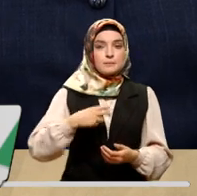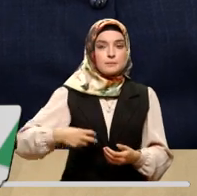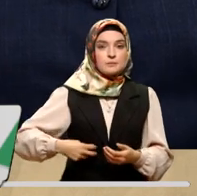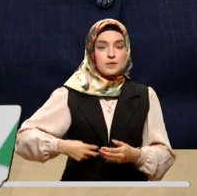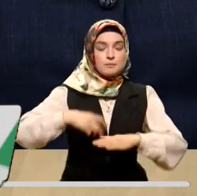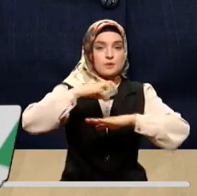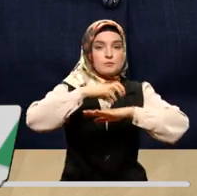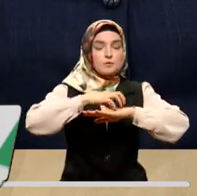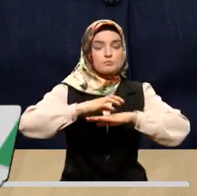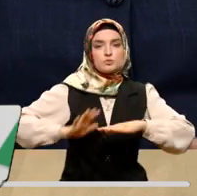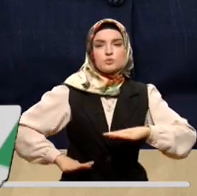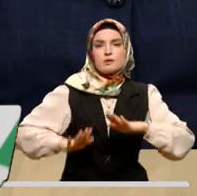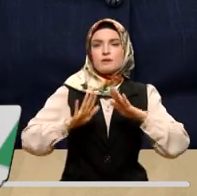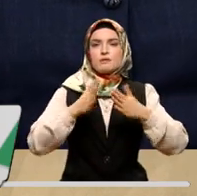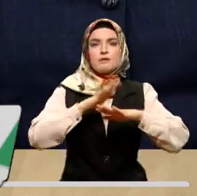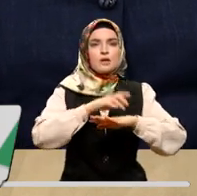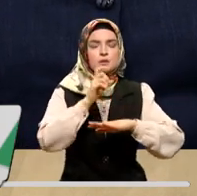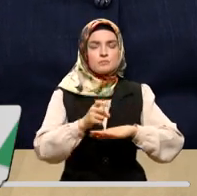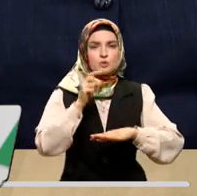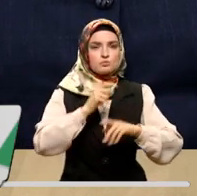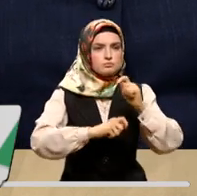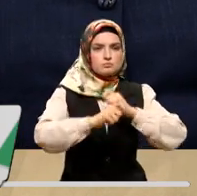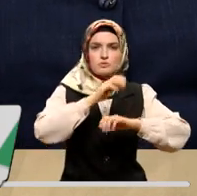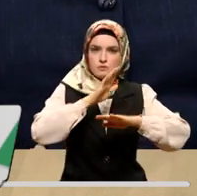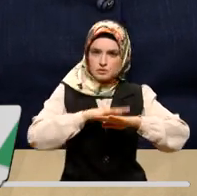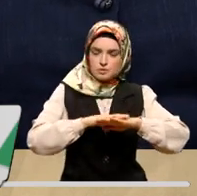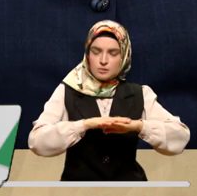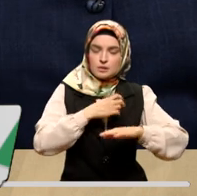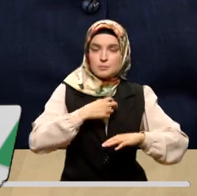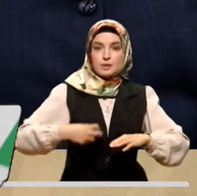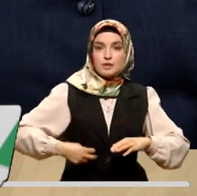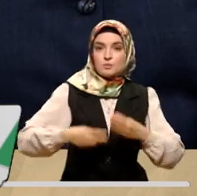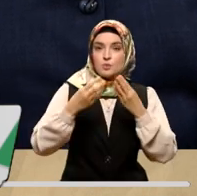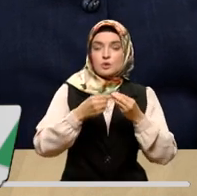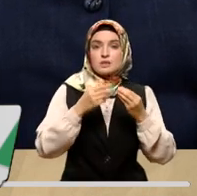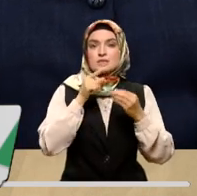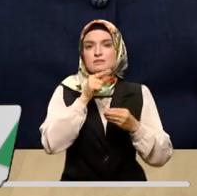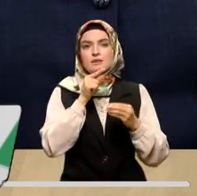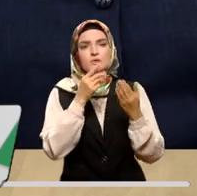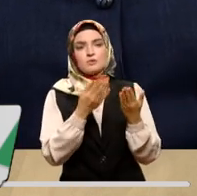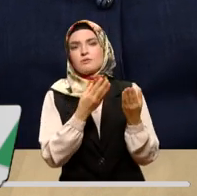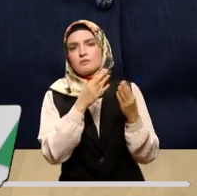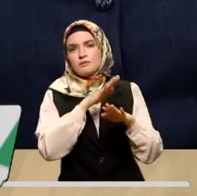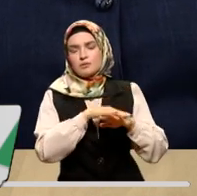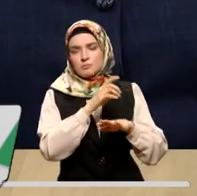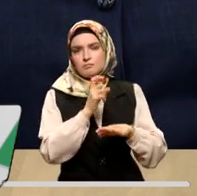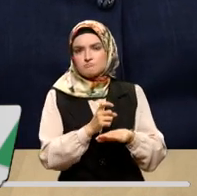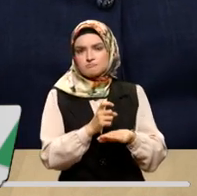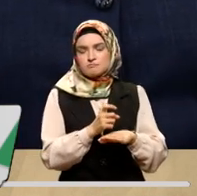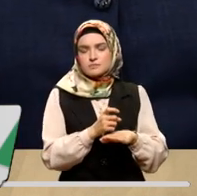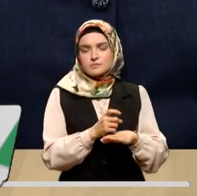ne yapardı, nasıl yapardı? Sen şimdi bu davranışı yaptın ya, peygamber olsaydı sana şunu yapardı. Mesela